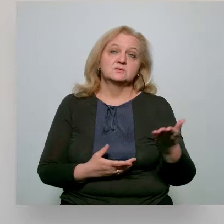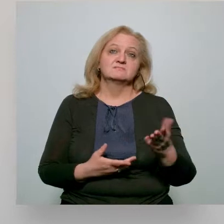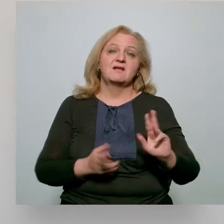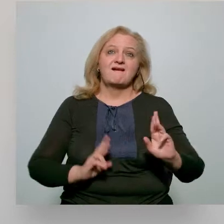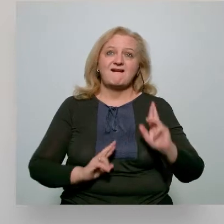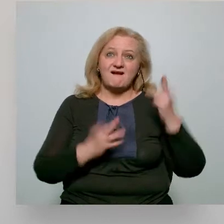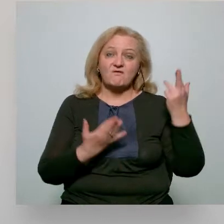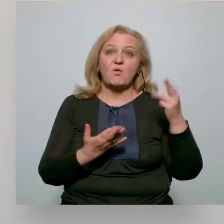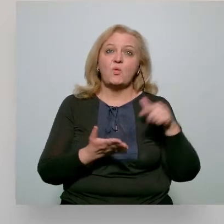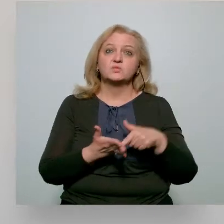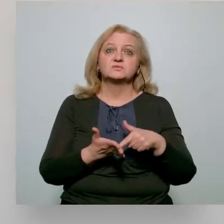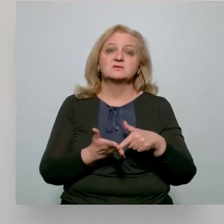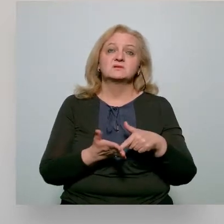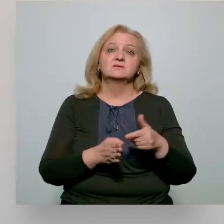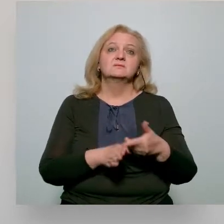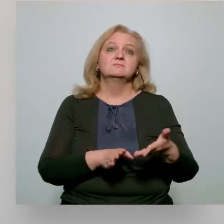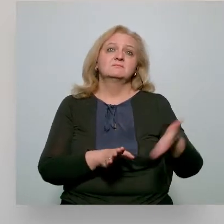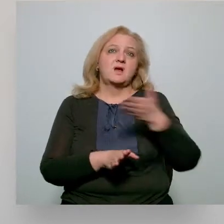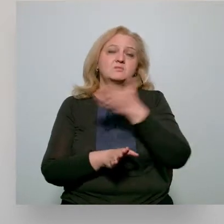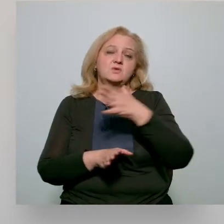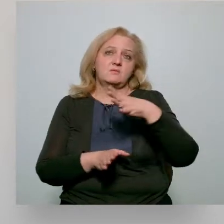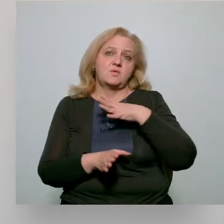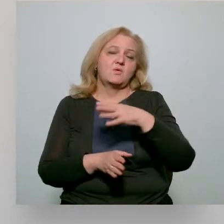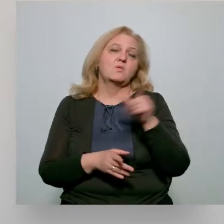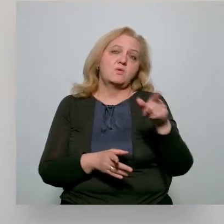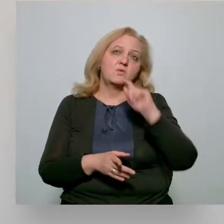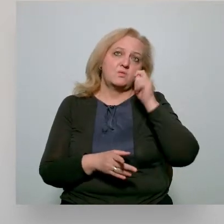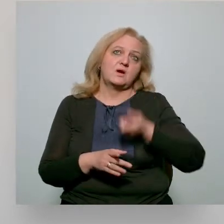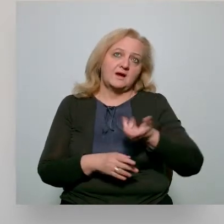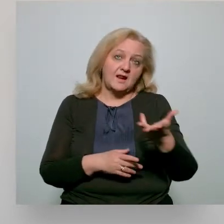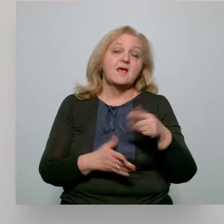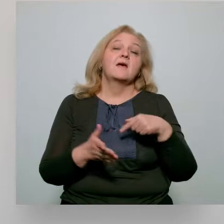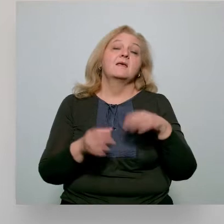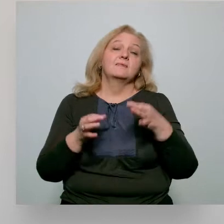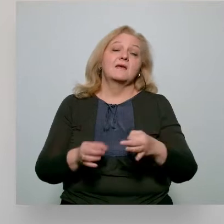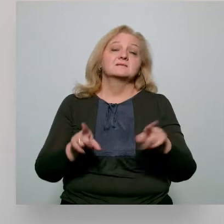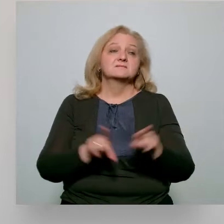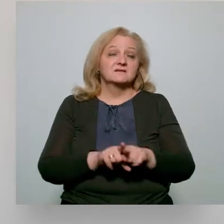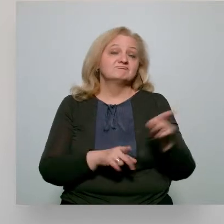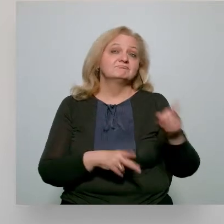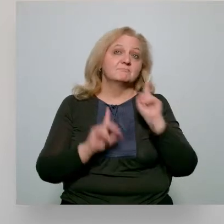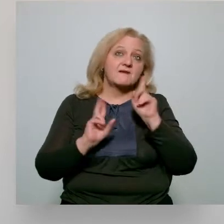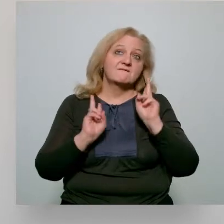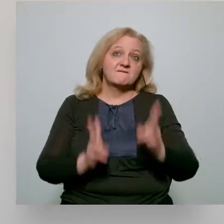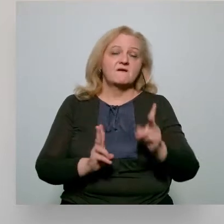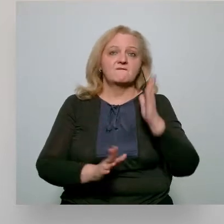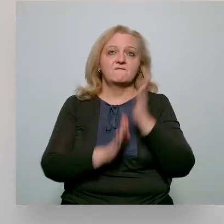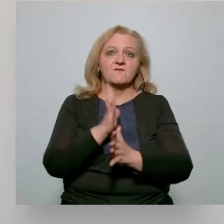rewolucje, których Ukraina doświadczyła w ostatnim czasie kilka, no i teraz oczywiście sama